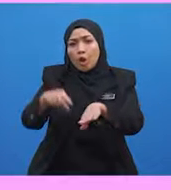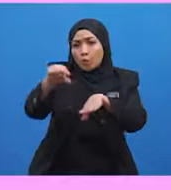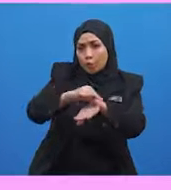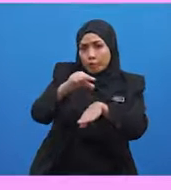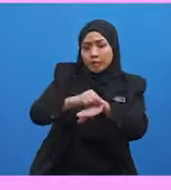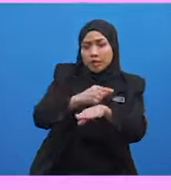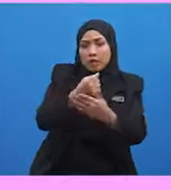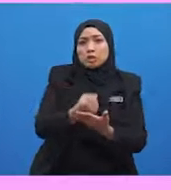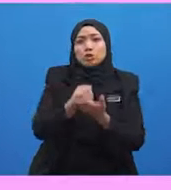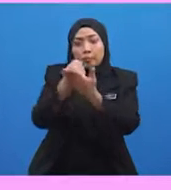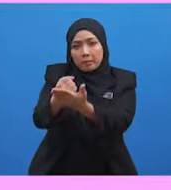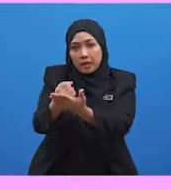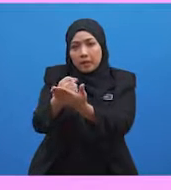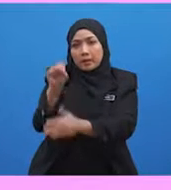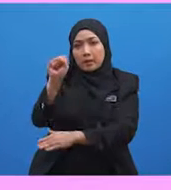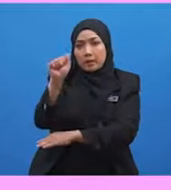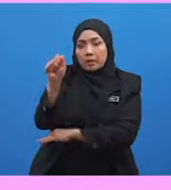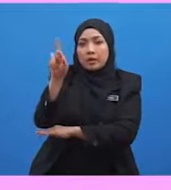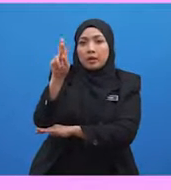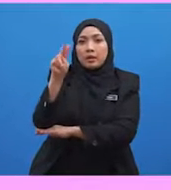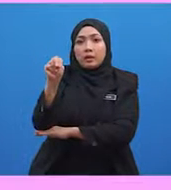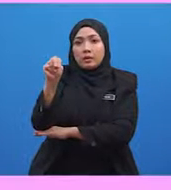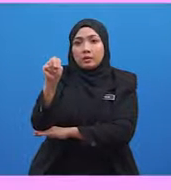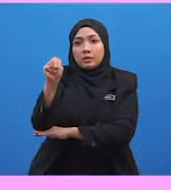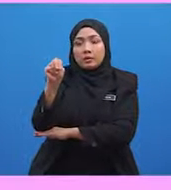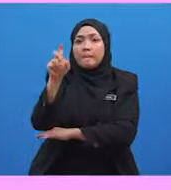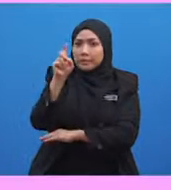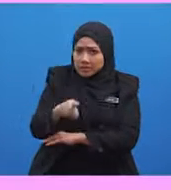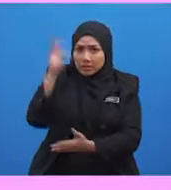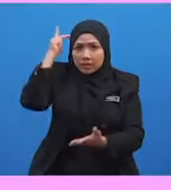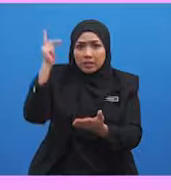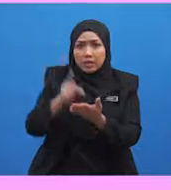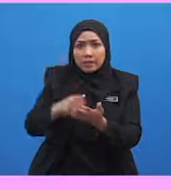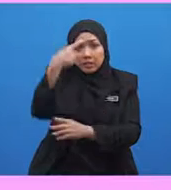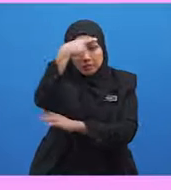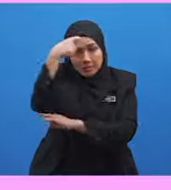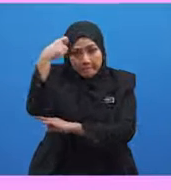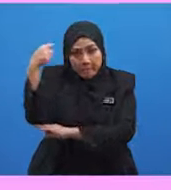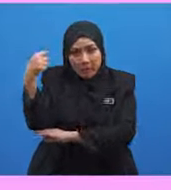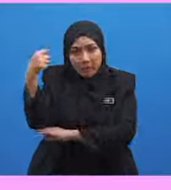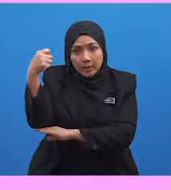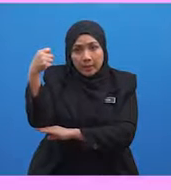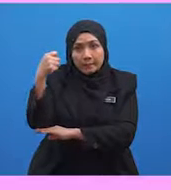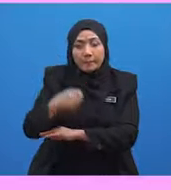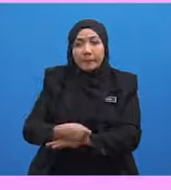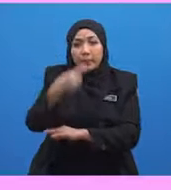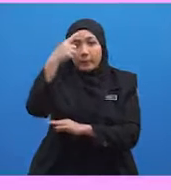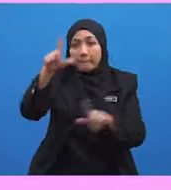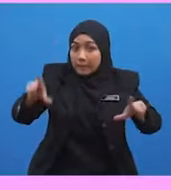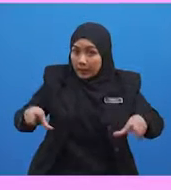sumbang saran, kita perlu mengenal pasti sebab sampingan berlakunya